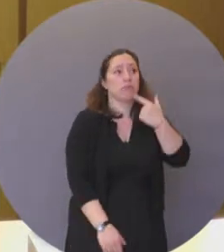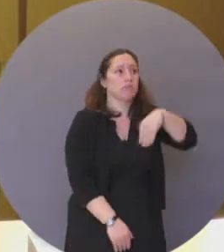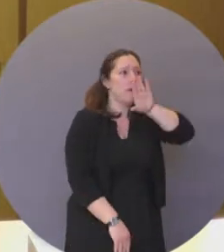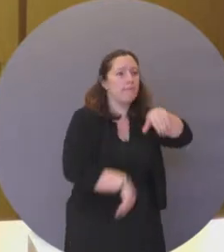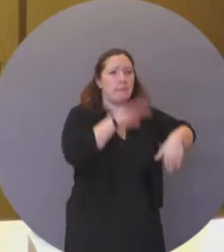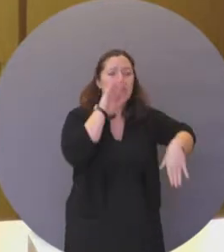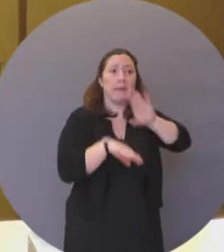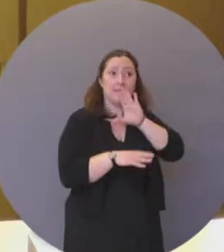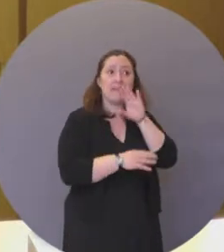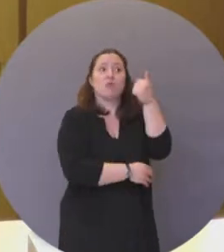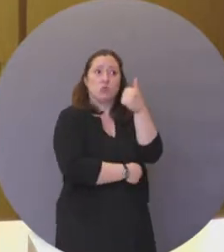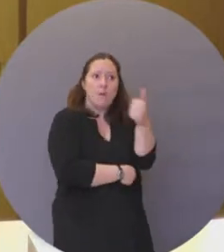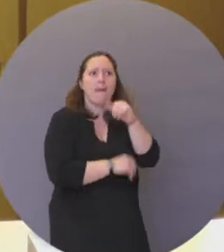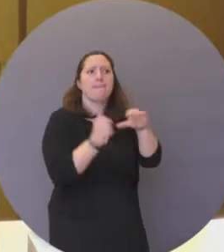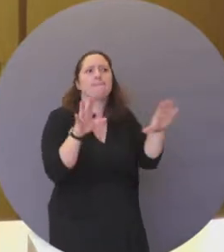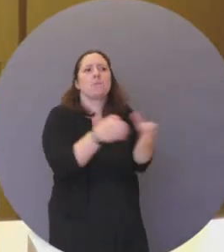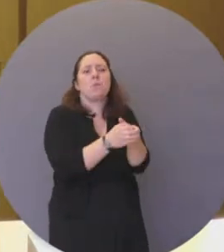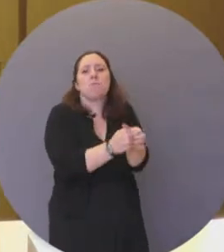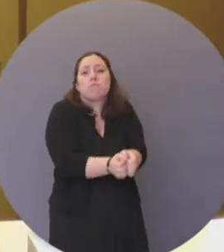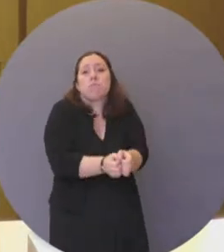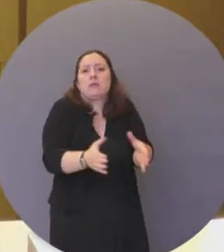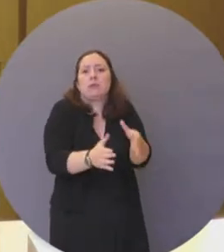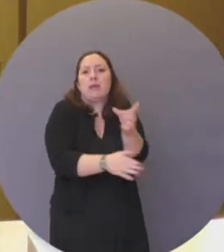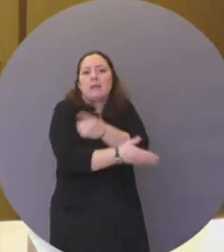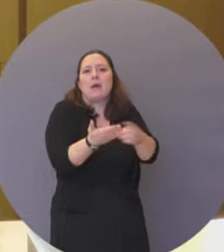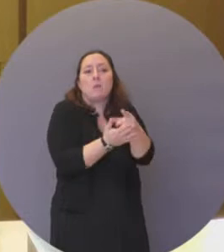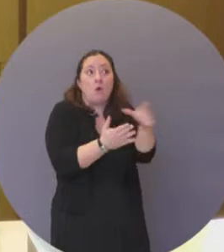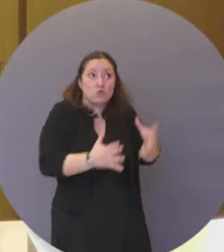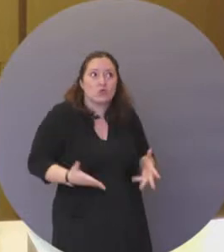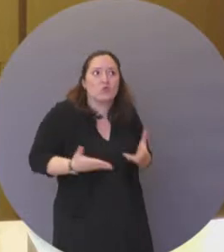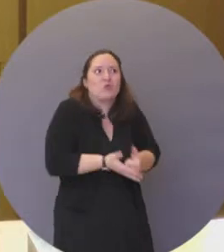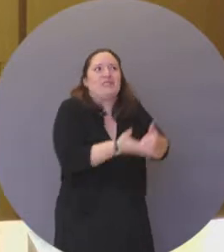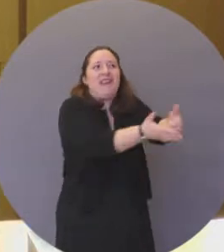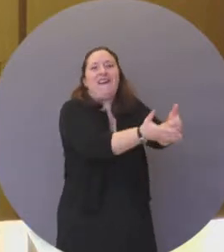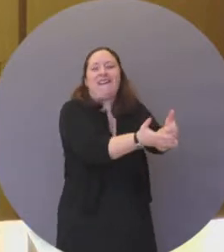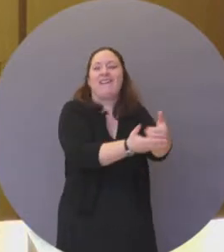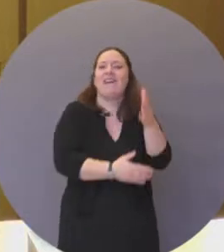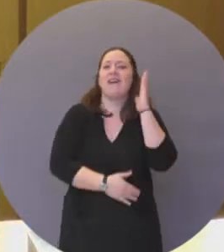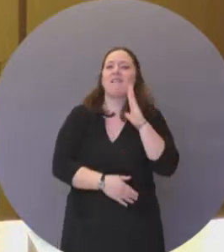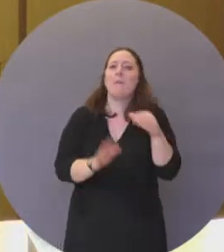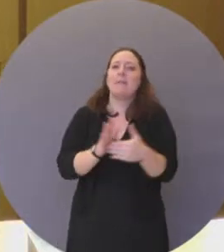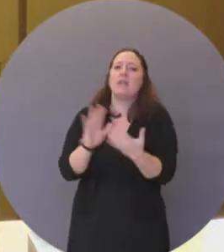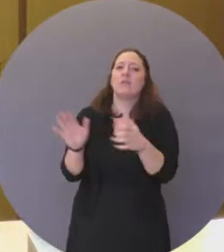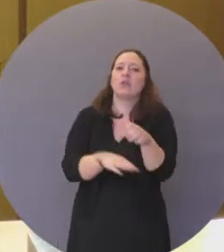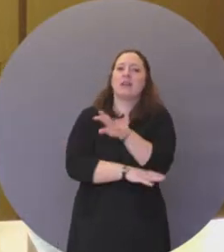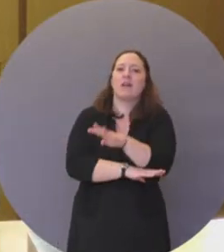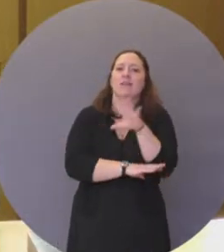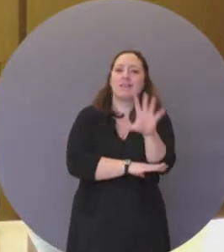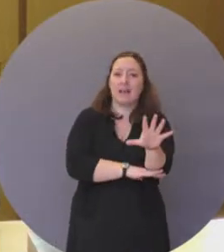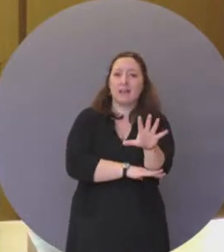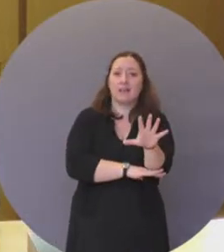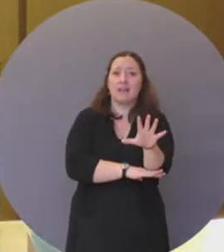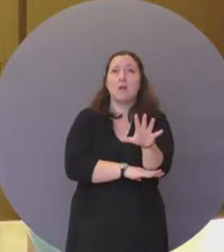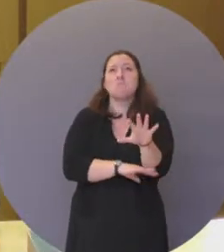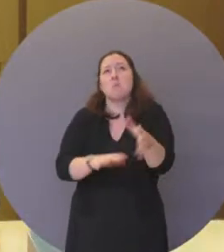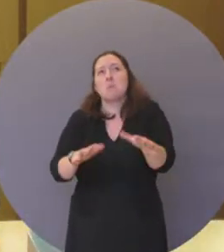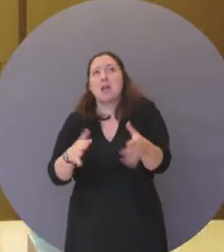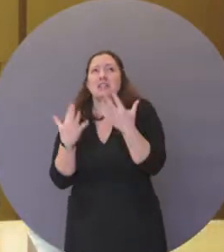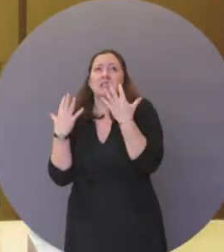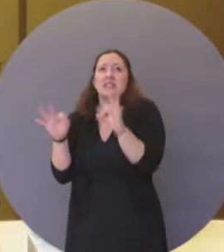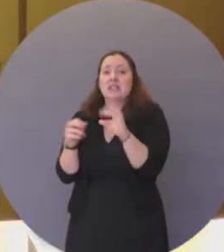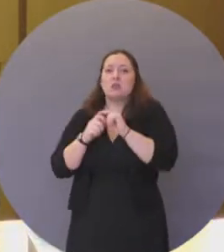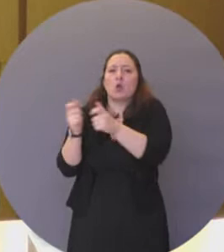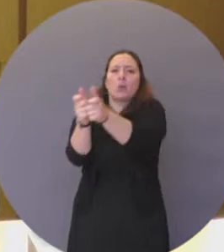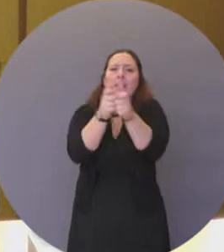encore ses orientations libérales en 1945 à la libération des dizaines de sociétés du secteur de l'énergie